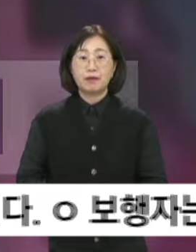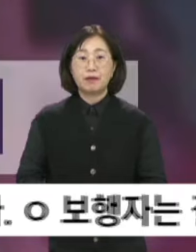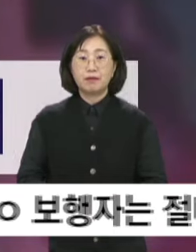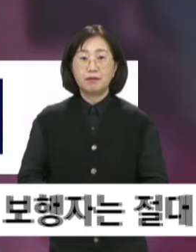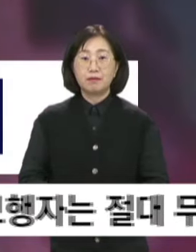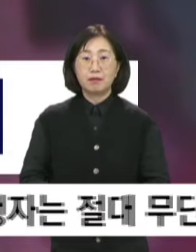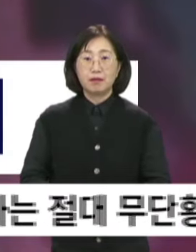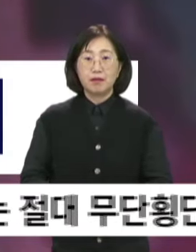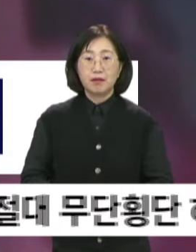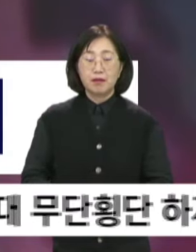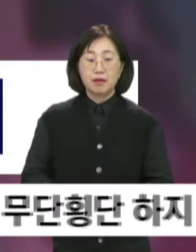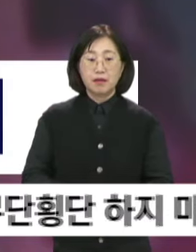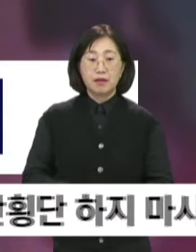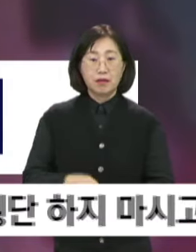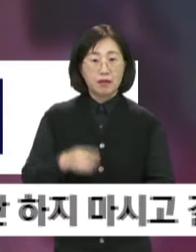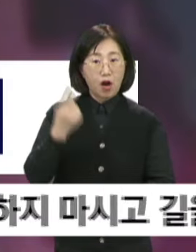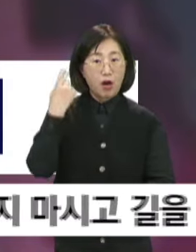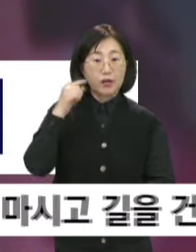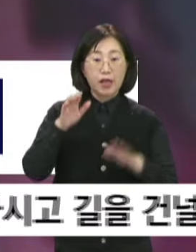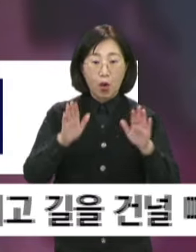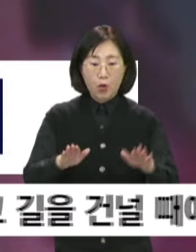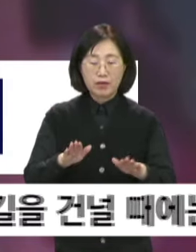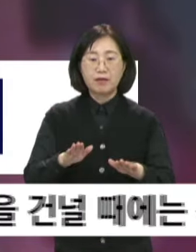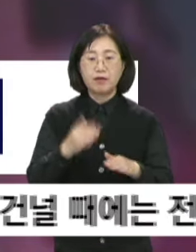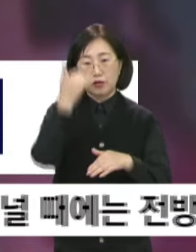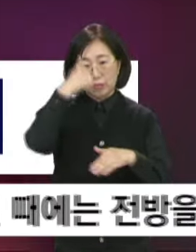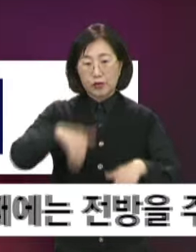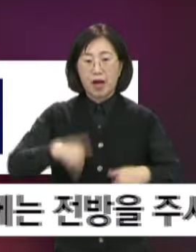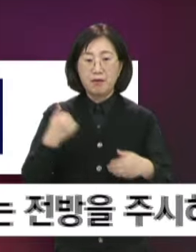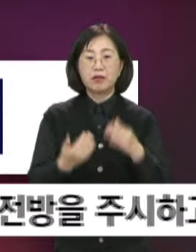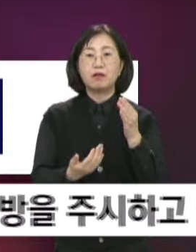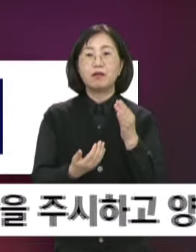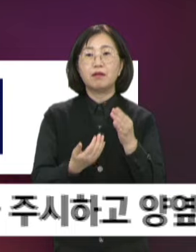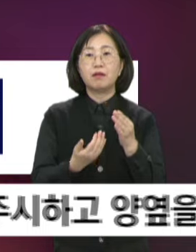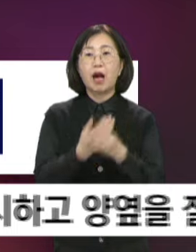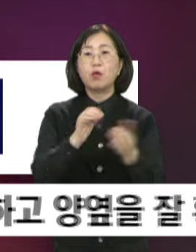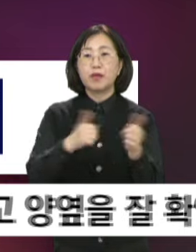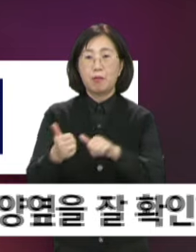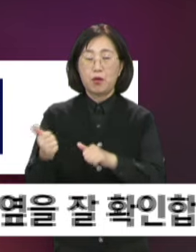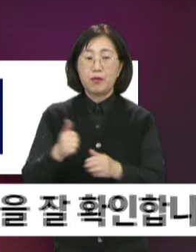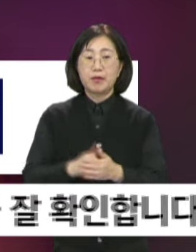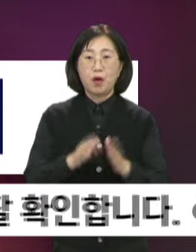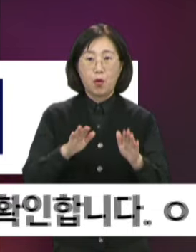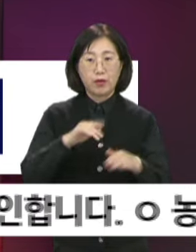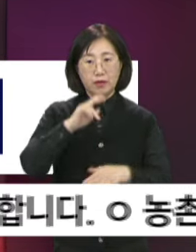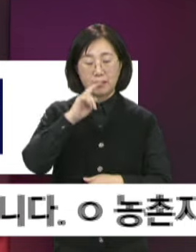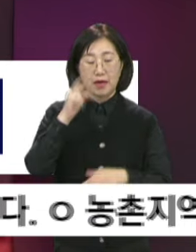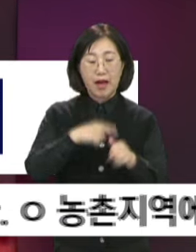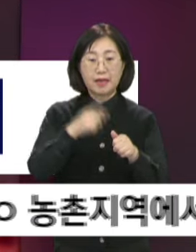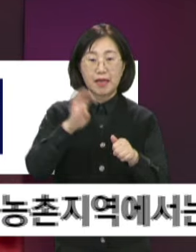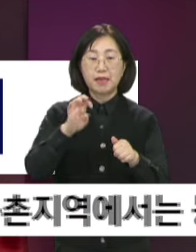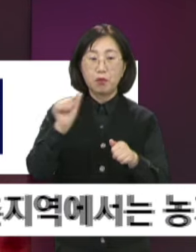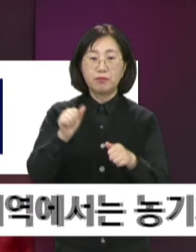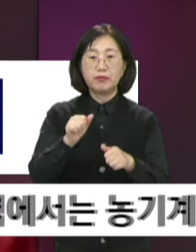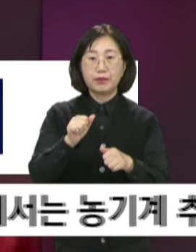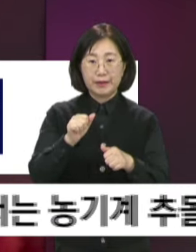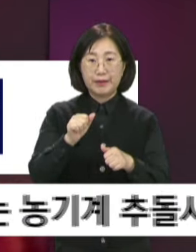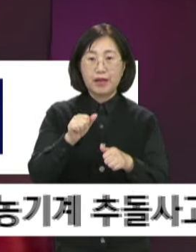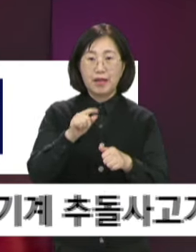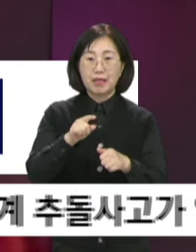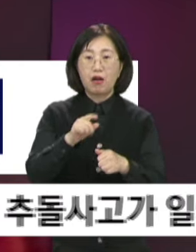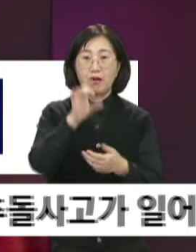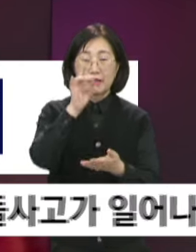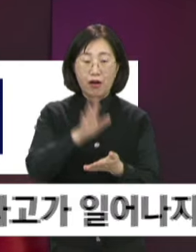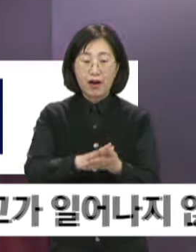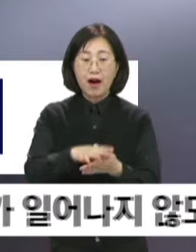주말새 충남권에서 사망 사고가이 따랐습니다 오늘 새벽 1시 48분 쯤 천안 동남구 주상 복합 건물